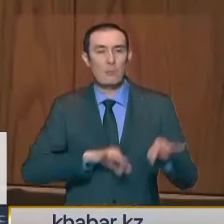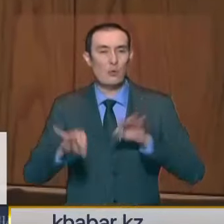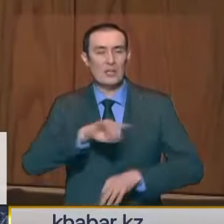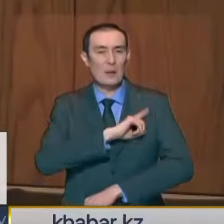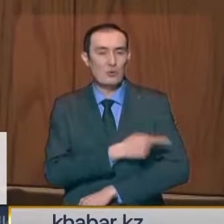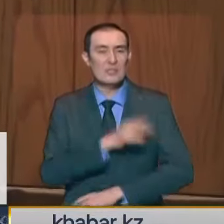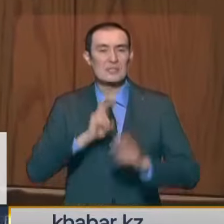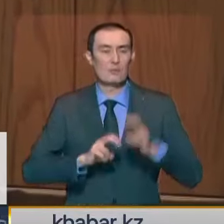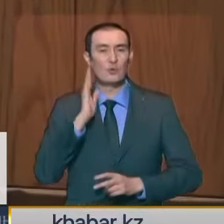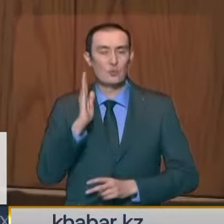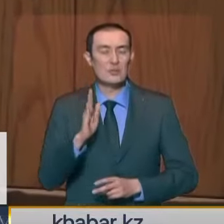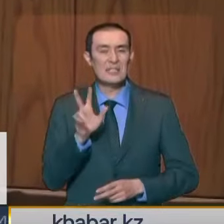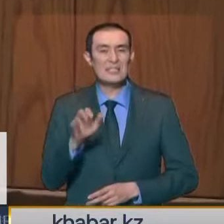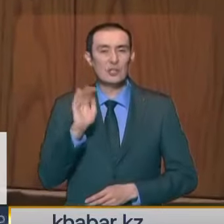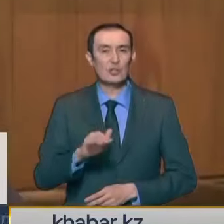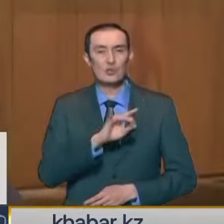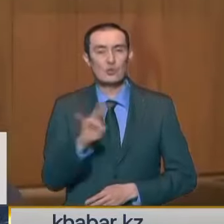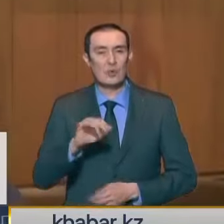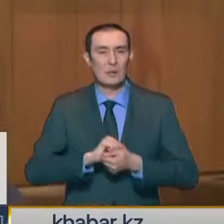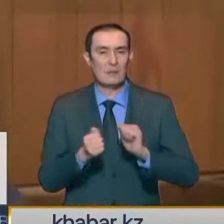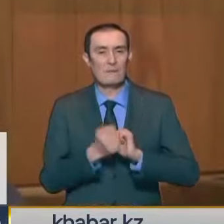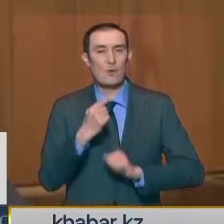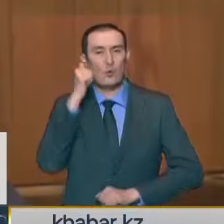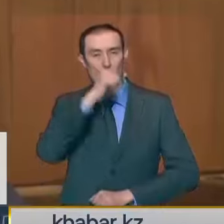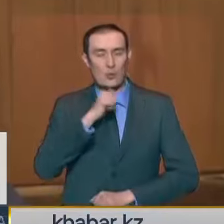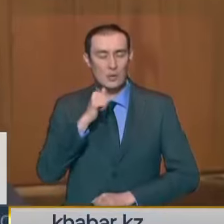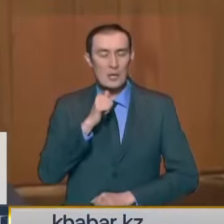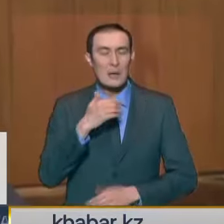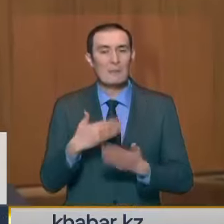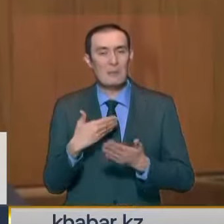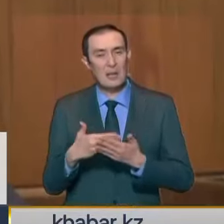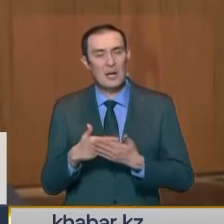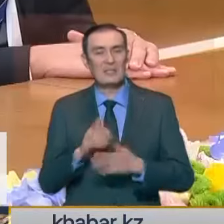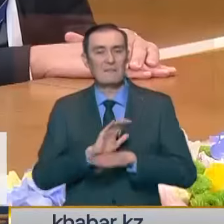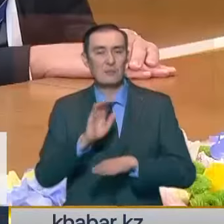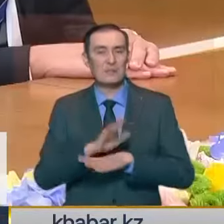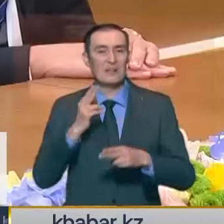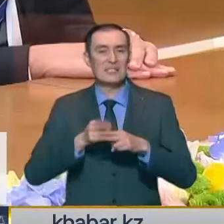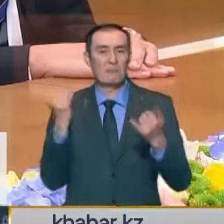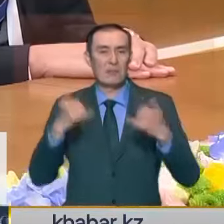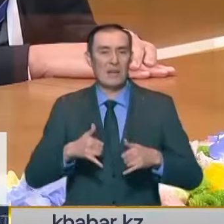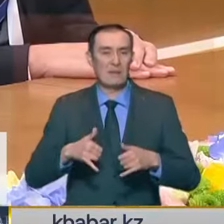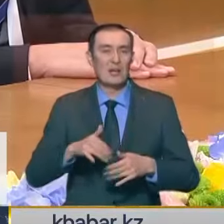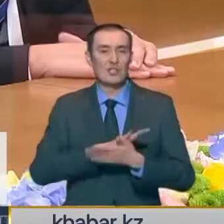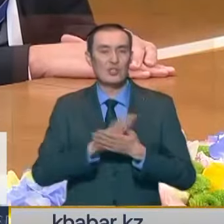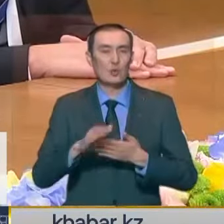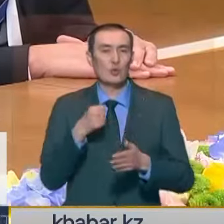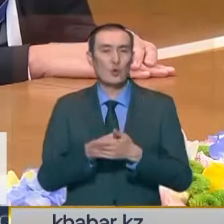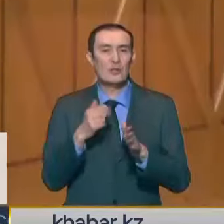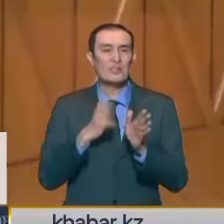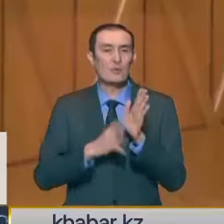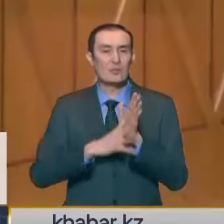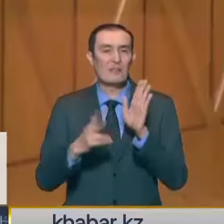мощность будущего завода составит 300.000 тонн концентрата в год предполагается выпуск сплава доры чистота до